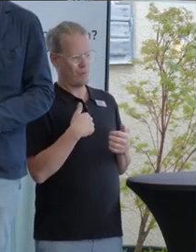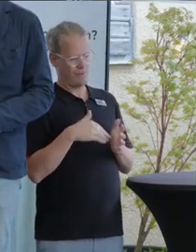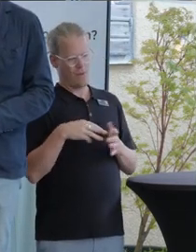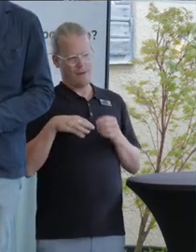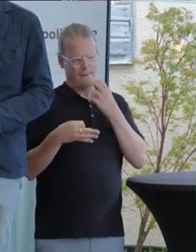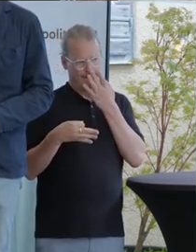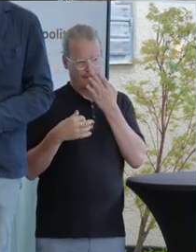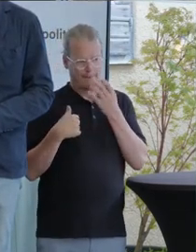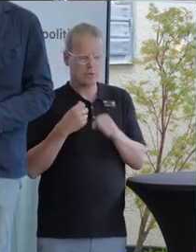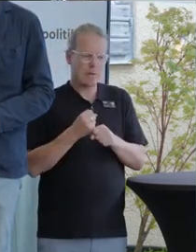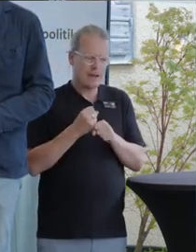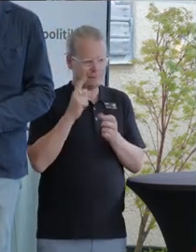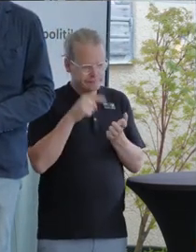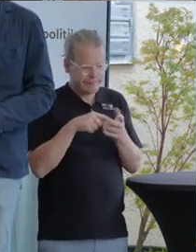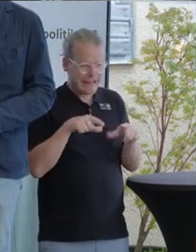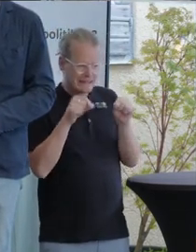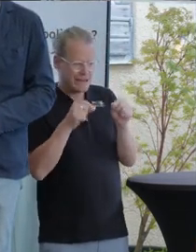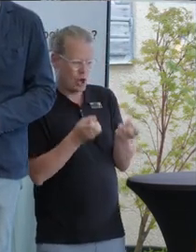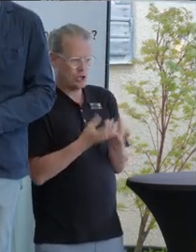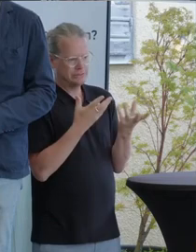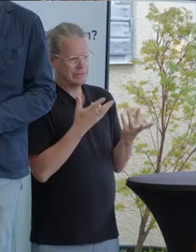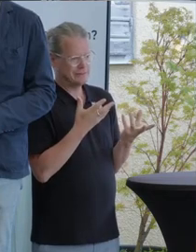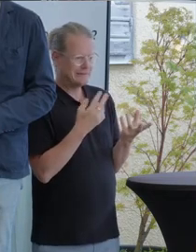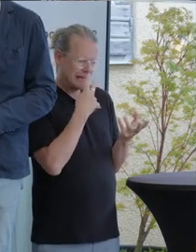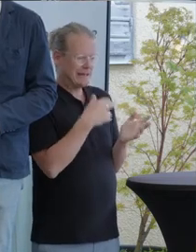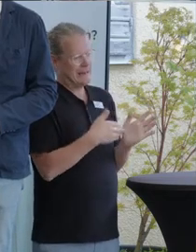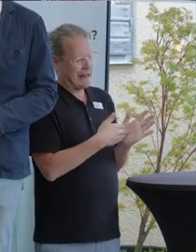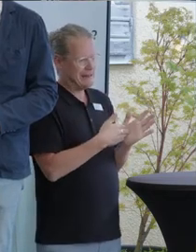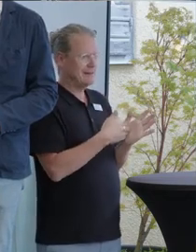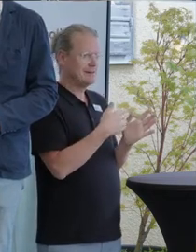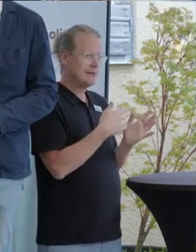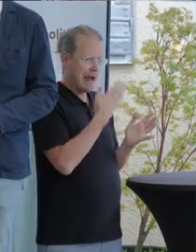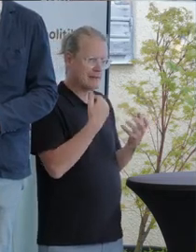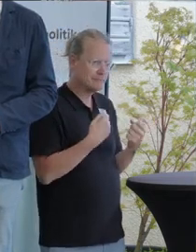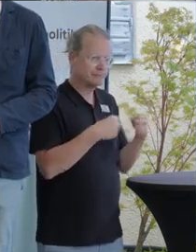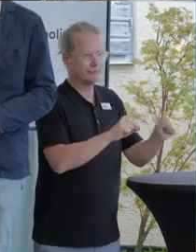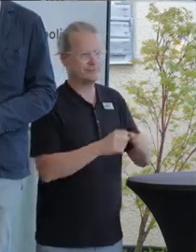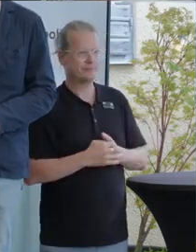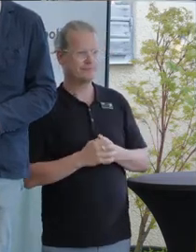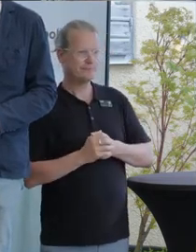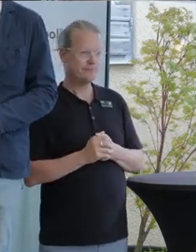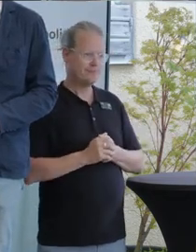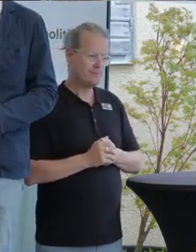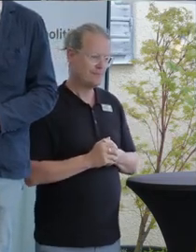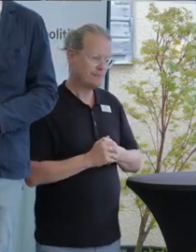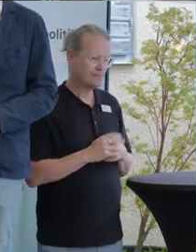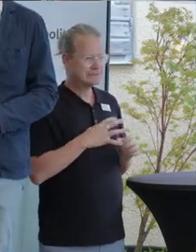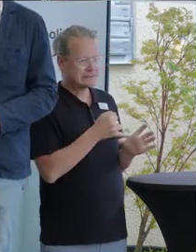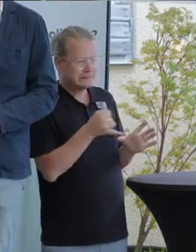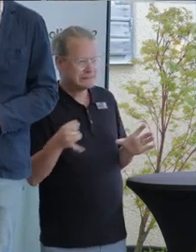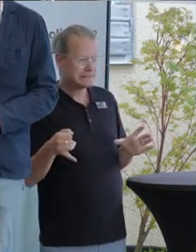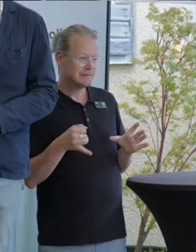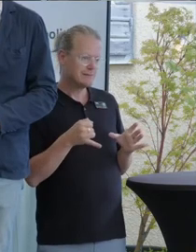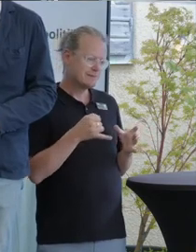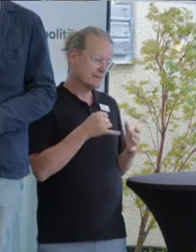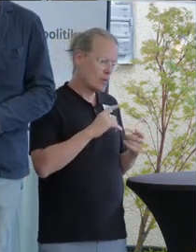de lösningarna som säkerställer det. Och i detta så kommer ju också då utvecklingen kring AI och digitalisering, där vi behöver